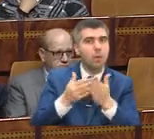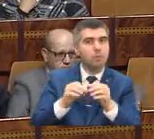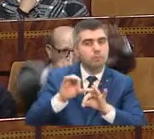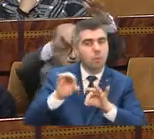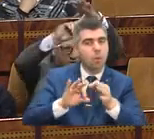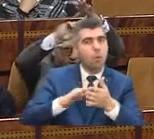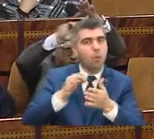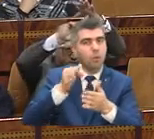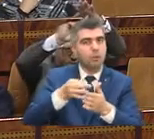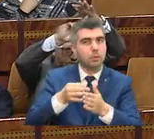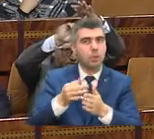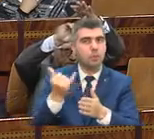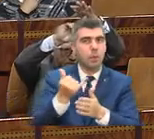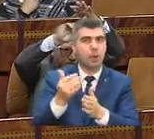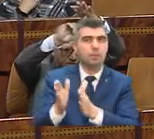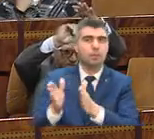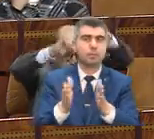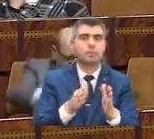شكرا.